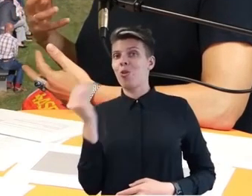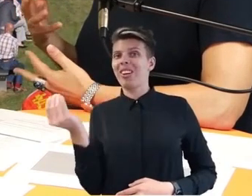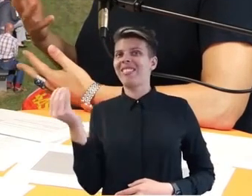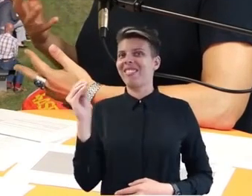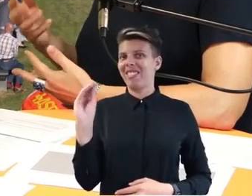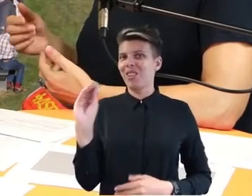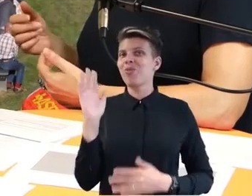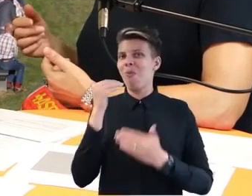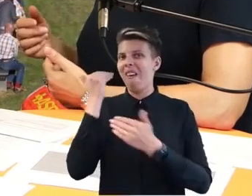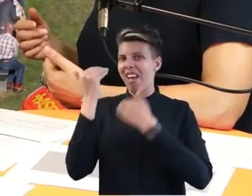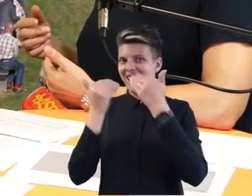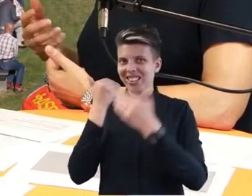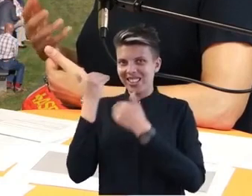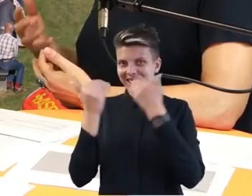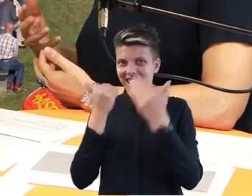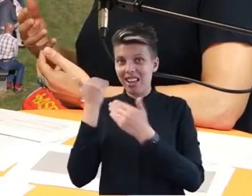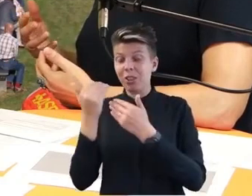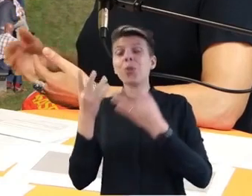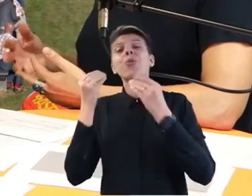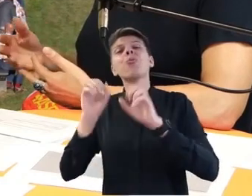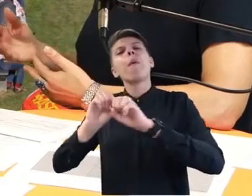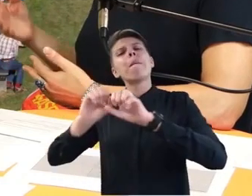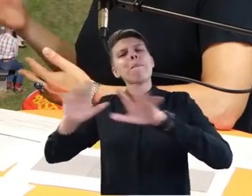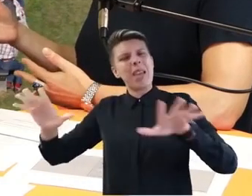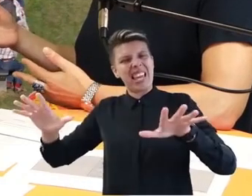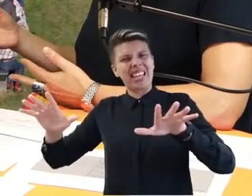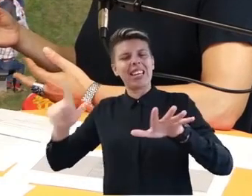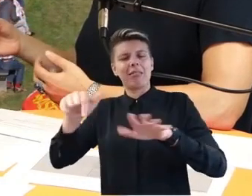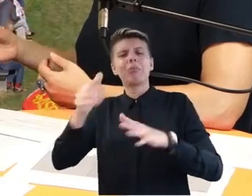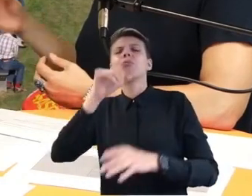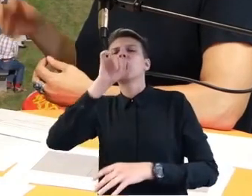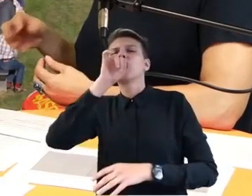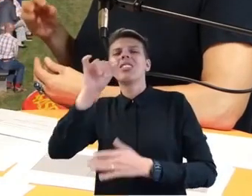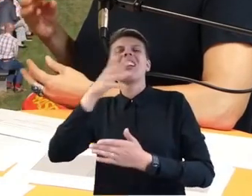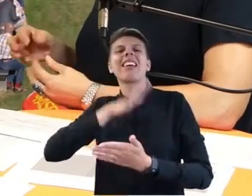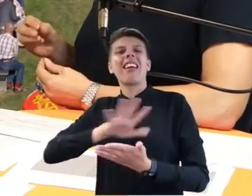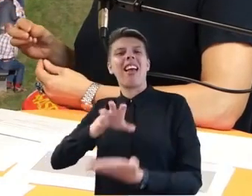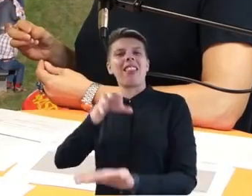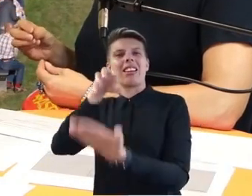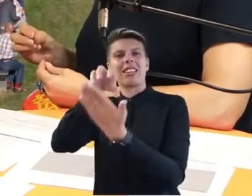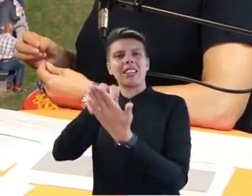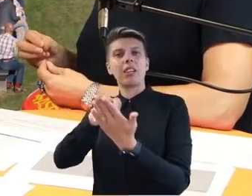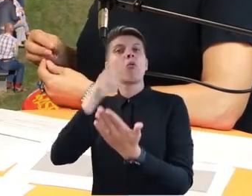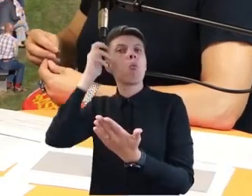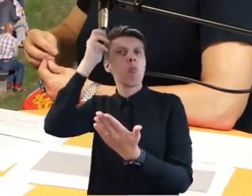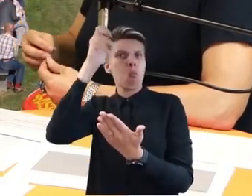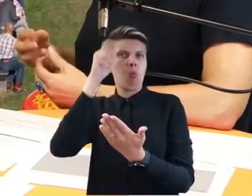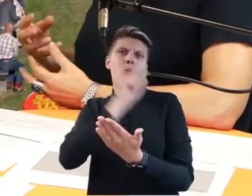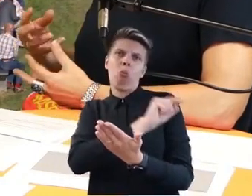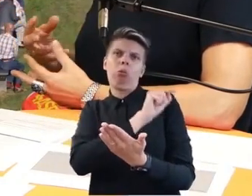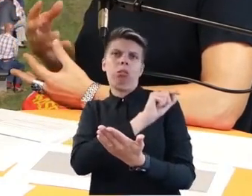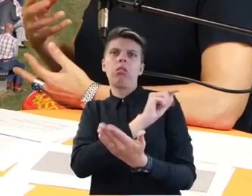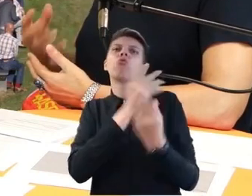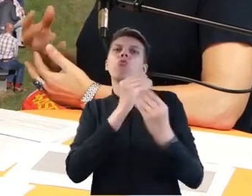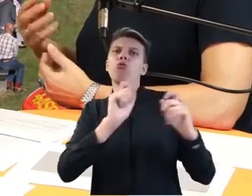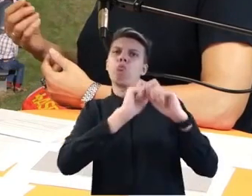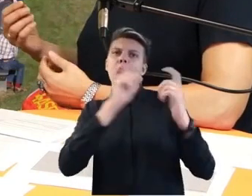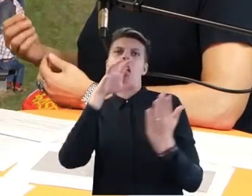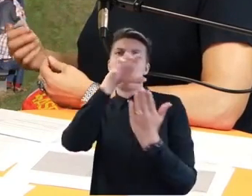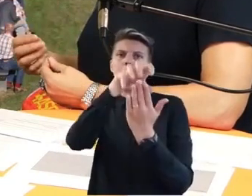auch gerade in den medien gern gezeigt wird ist eben das was diese mythen befeuert nämlich dass tatsächlich irgendwo in